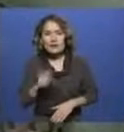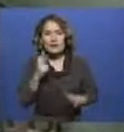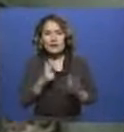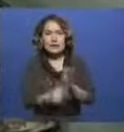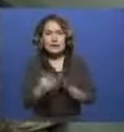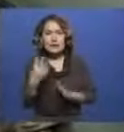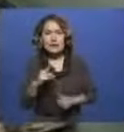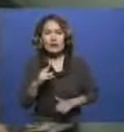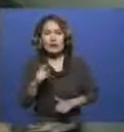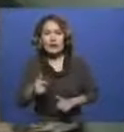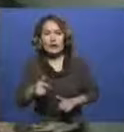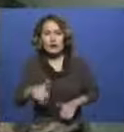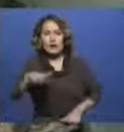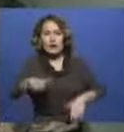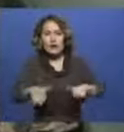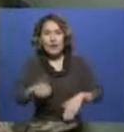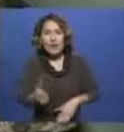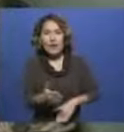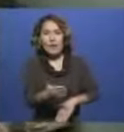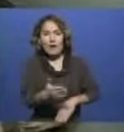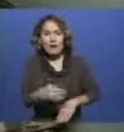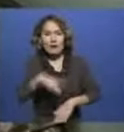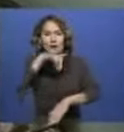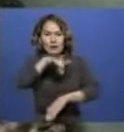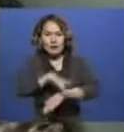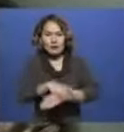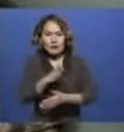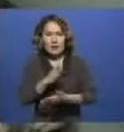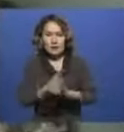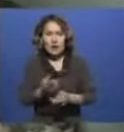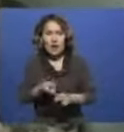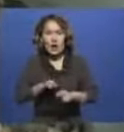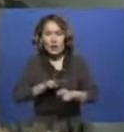болды. Бұл яғни осы ұсталған азаматтың